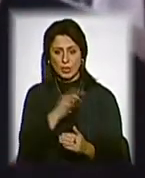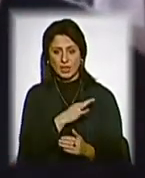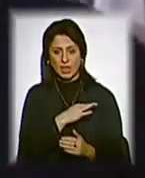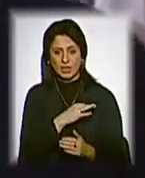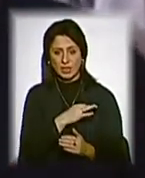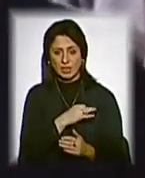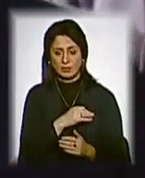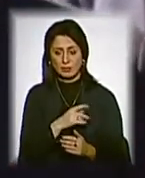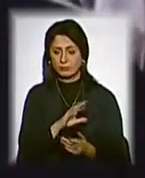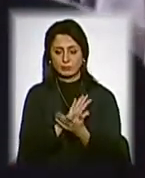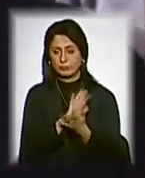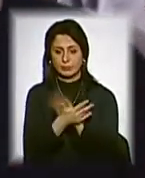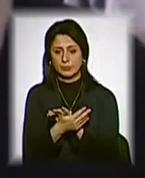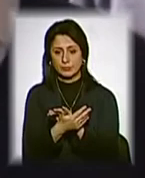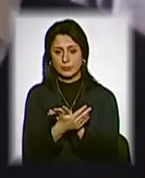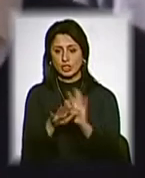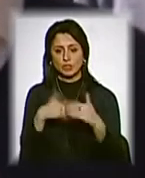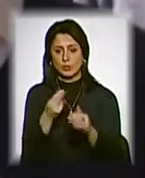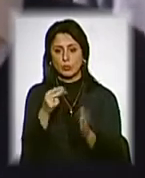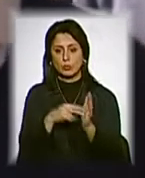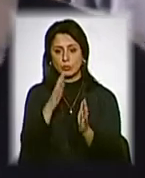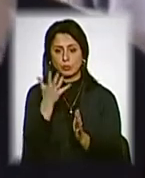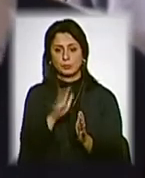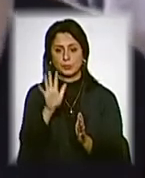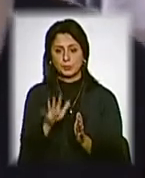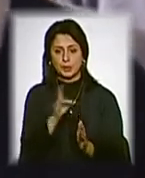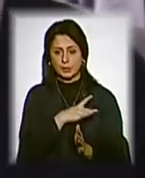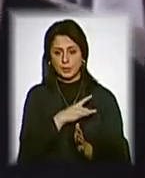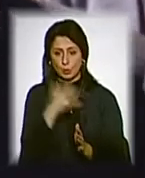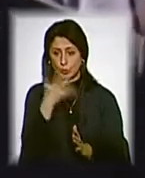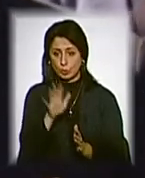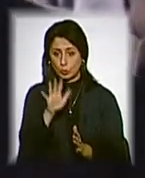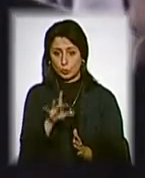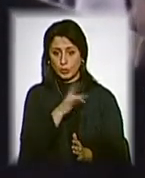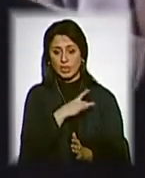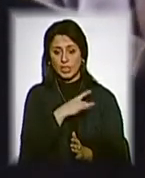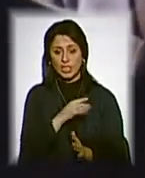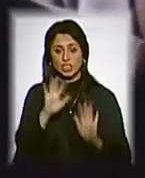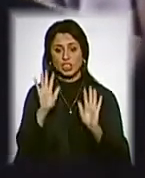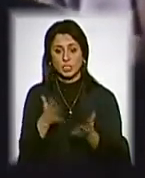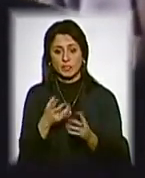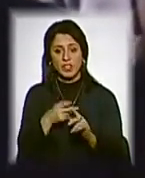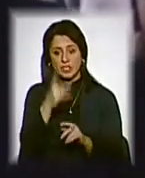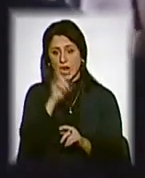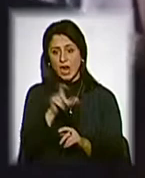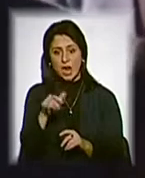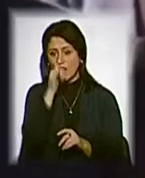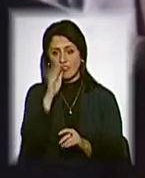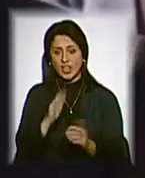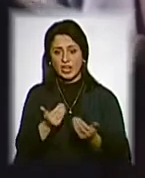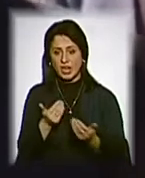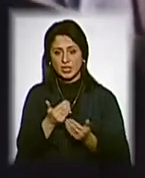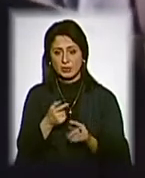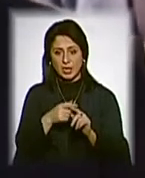თეთრი, მაგრამ მე შემოუთვალეს, რომ ფასი იქნება 55. 55 თეთრის შემთხვევაში ეს ხალხი ვერ